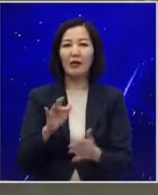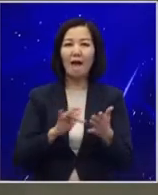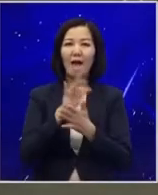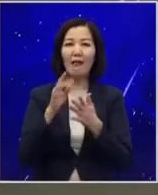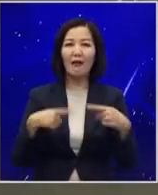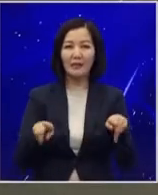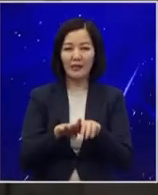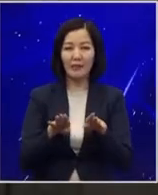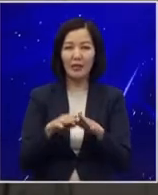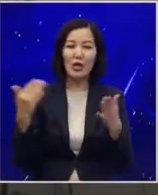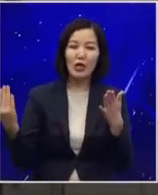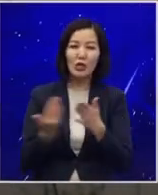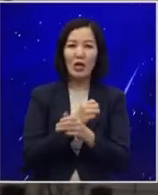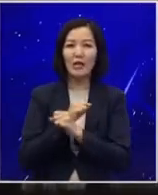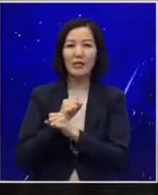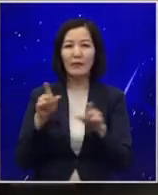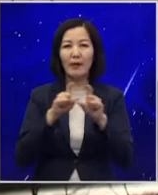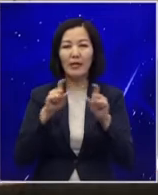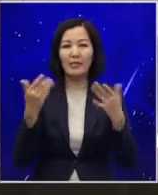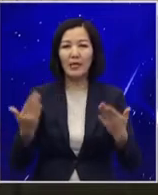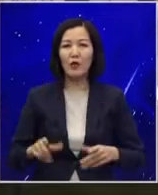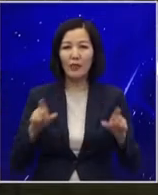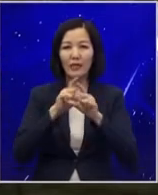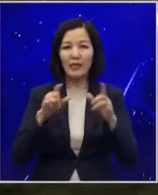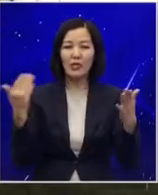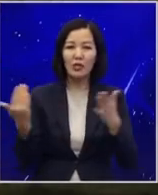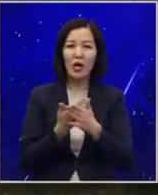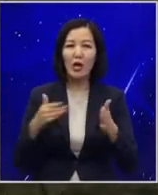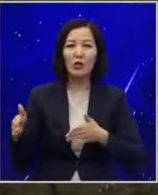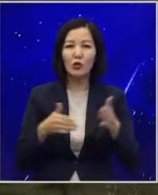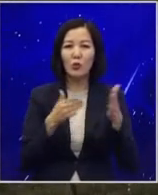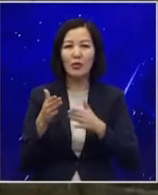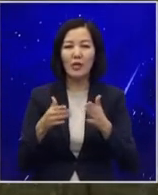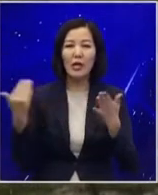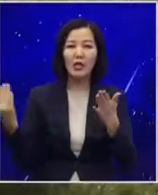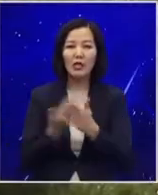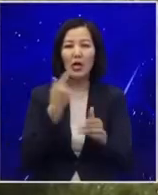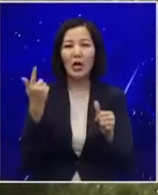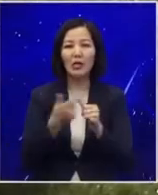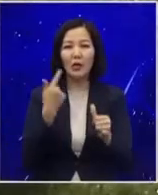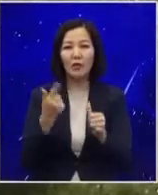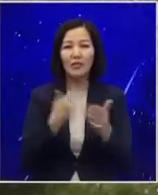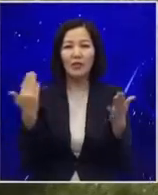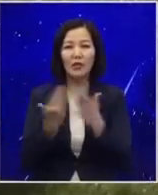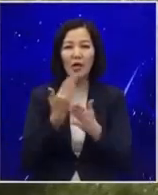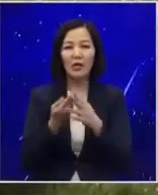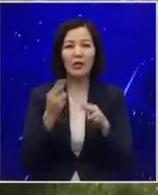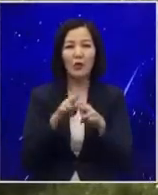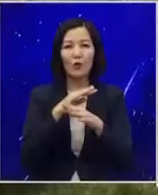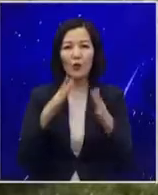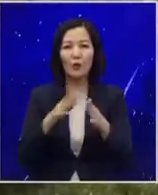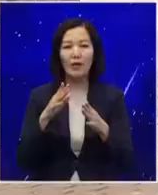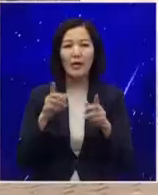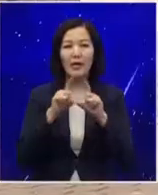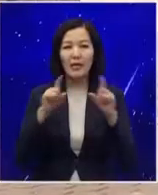бергісіз. Жаңа демалыс кешендері, жаңа әлеуметтік нысандар, жаңа жолдар. Қысқасы жаңа атаулысы да, жаңалығы да көп. Бірі нысан